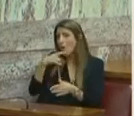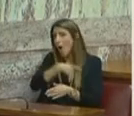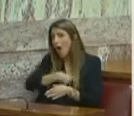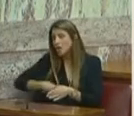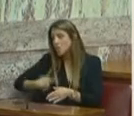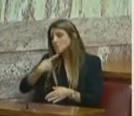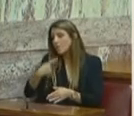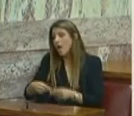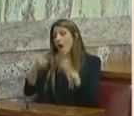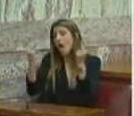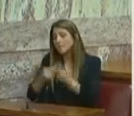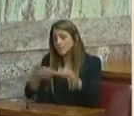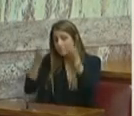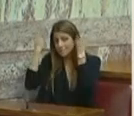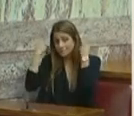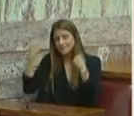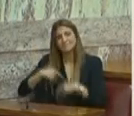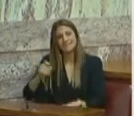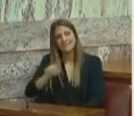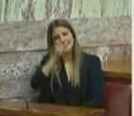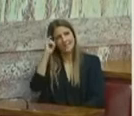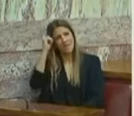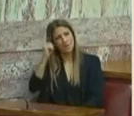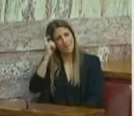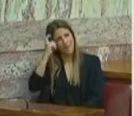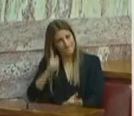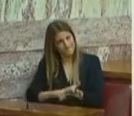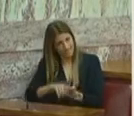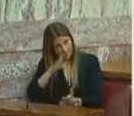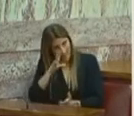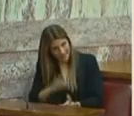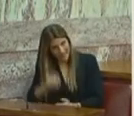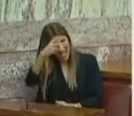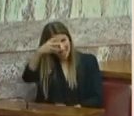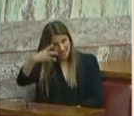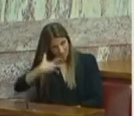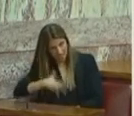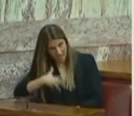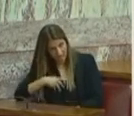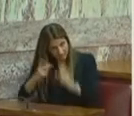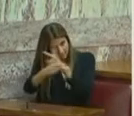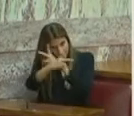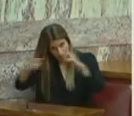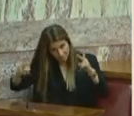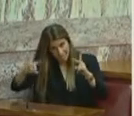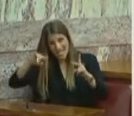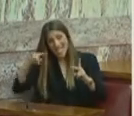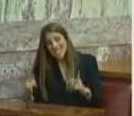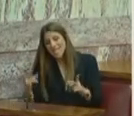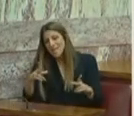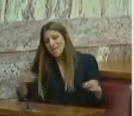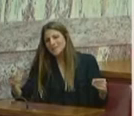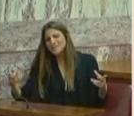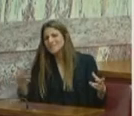Το ερώτημα όμως που τίθεται είναι «Θέλει πραγματικά ο ΣΥΡΙΖΑ την κάθαρση ή κάνει ένα μικροπολιτικό